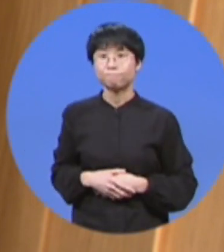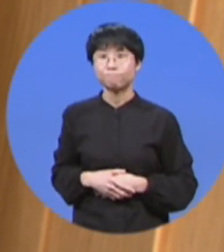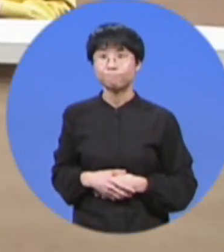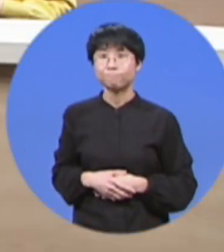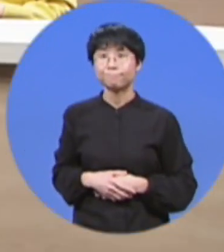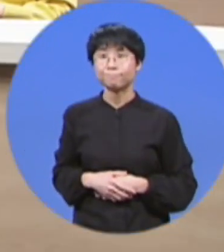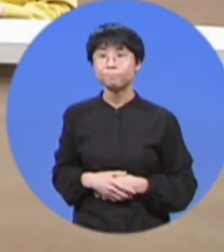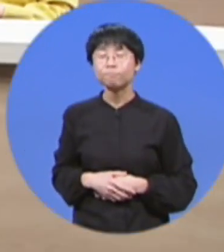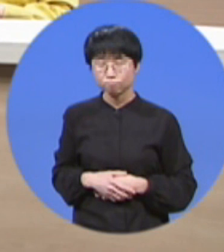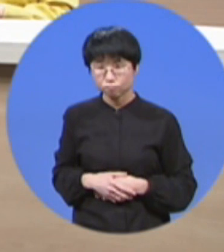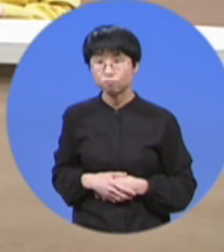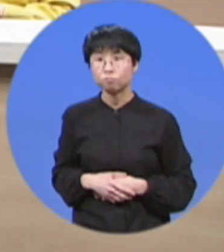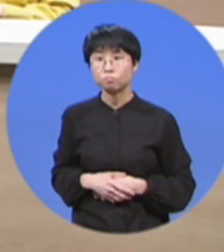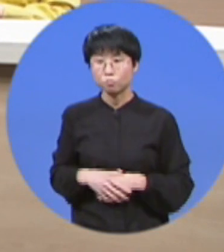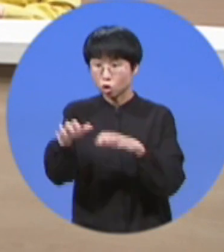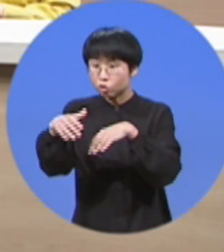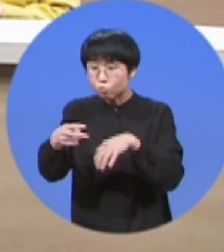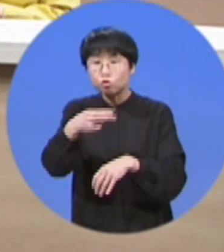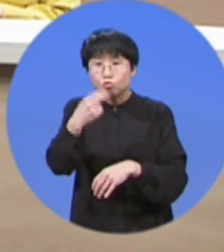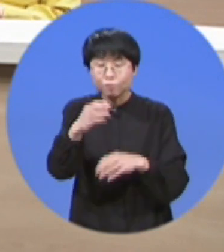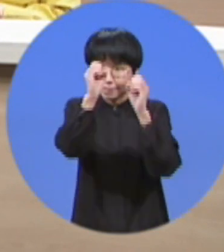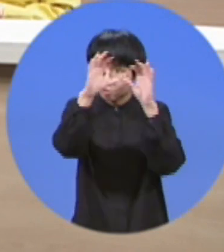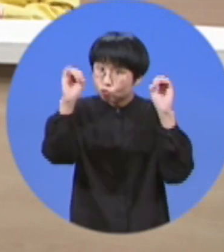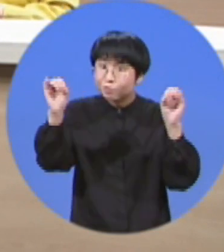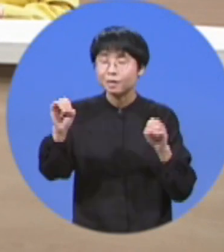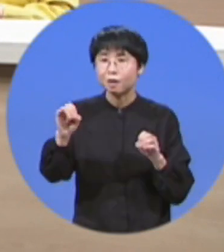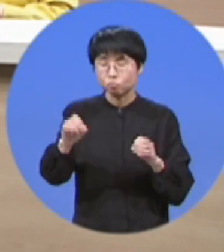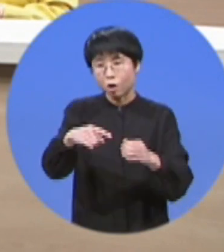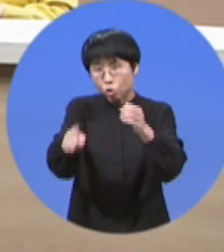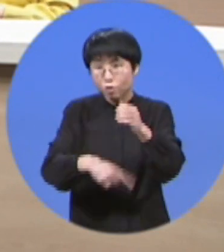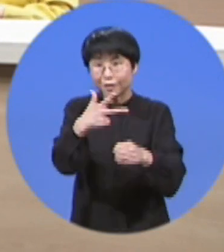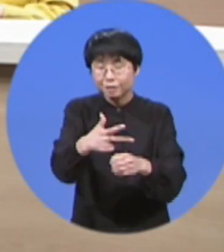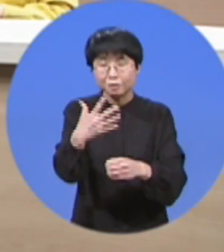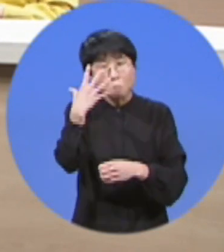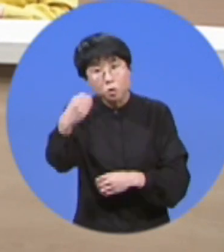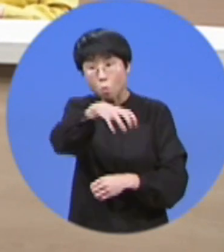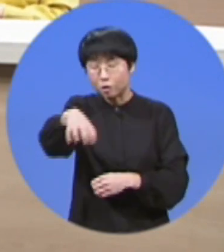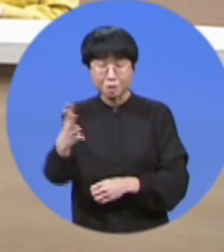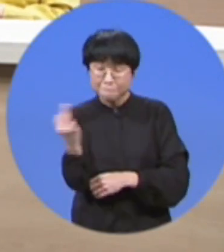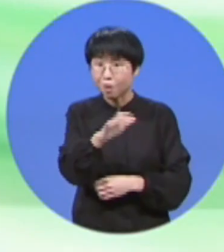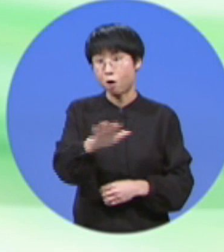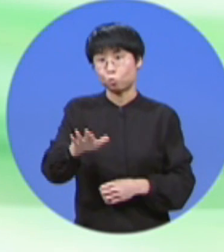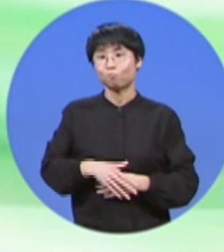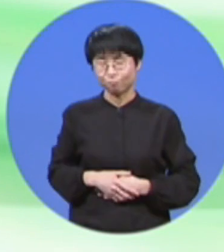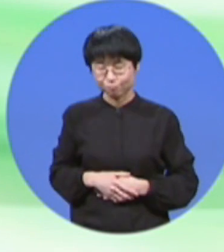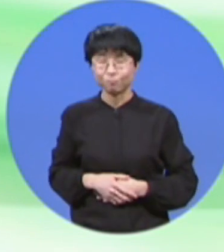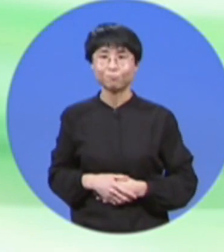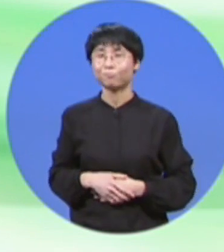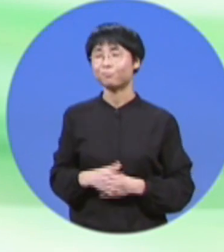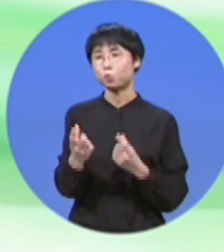。 それにしても動物、グルメ、イルミネーション、袖ヶ浦市は見どころがたくさんありますね。 そうなんです